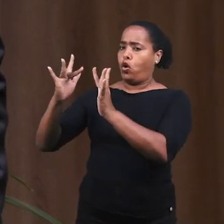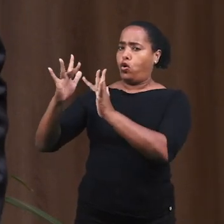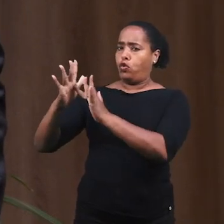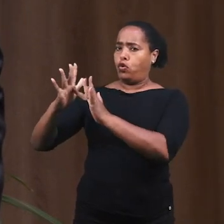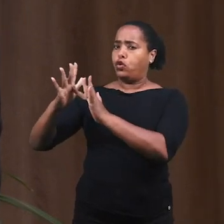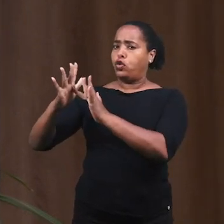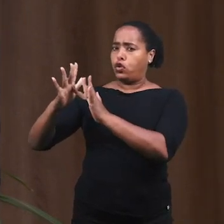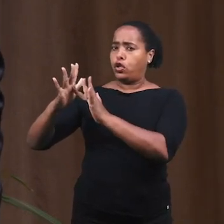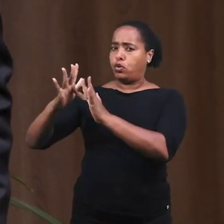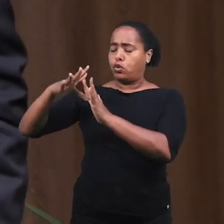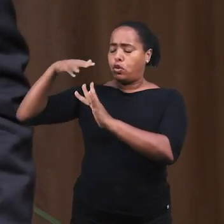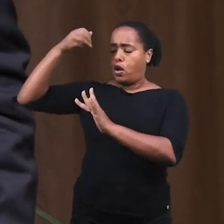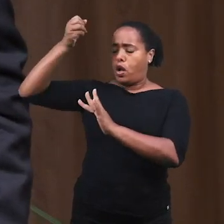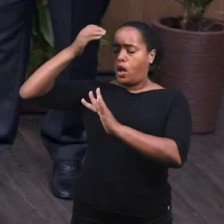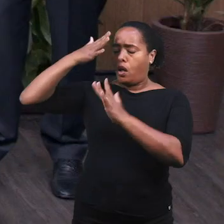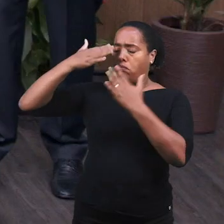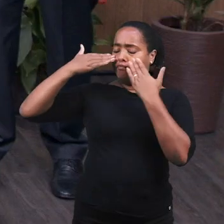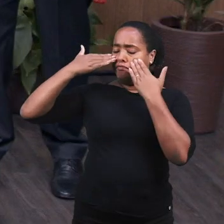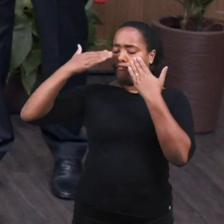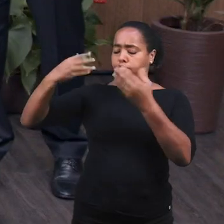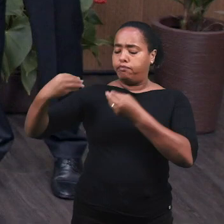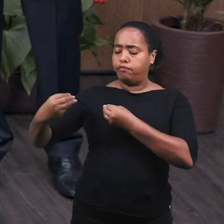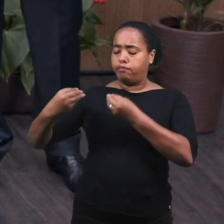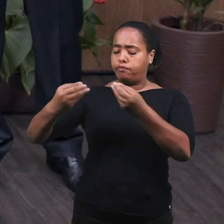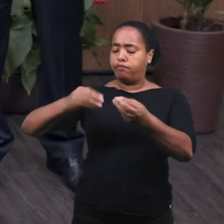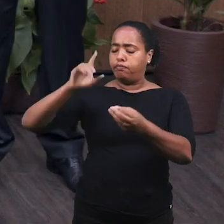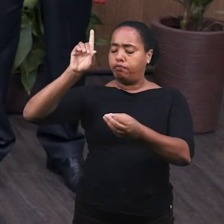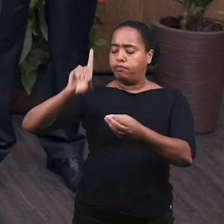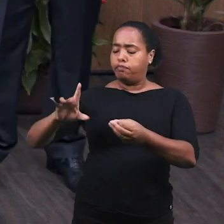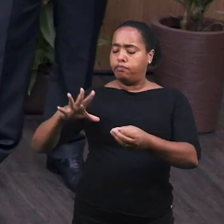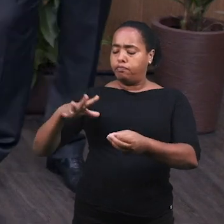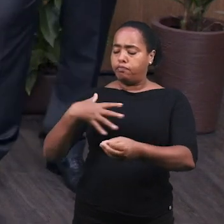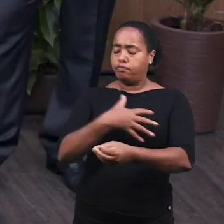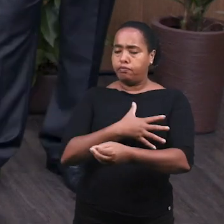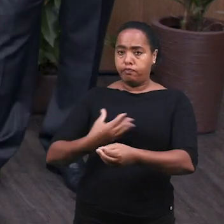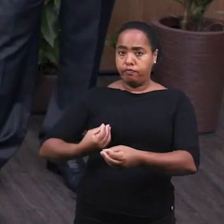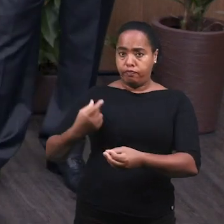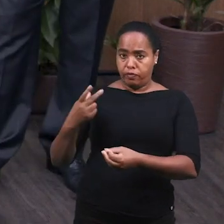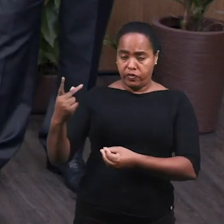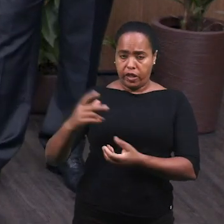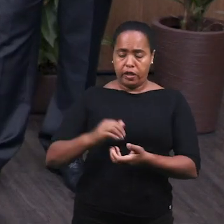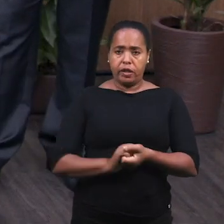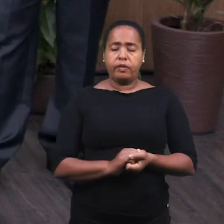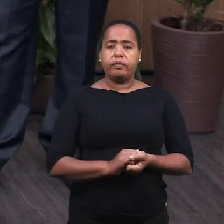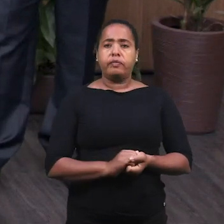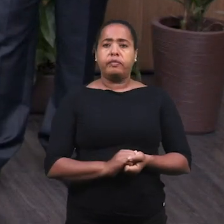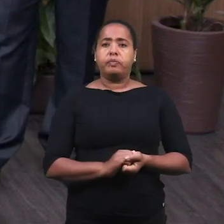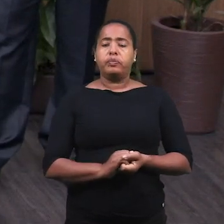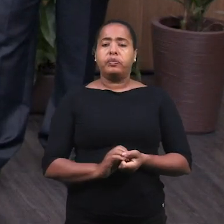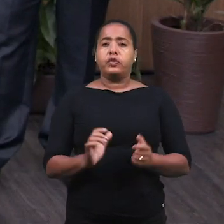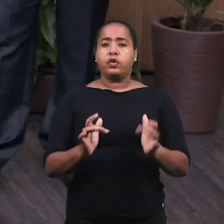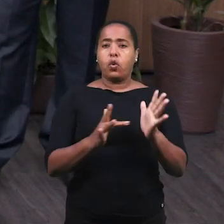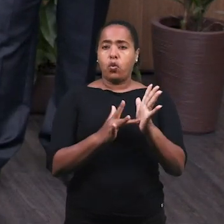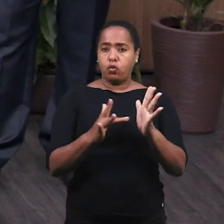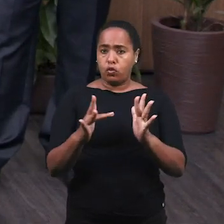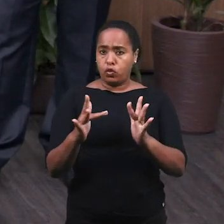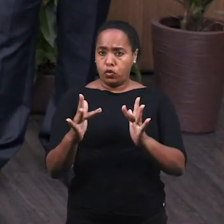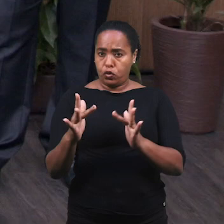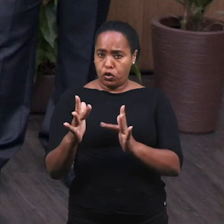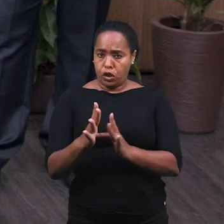открытого, который дает вечную жизнь, который дает спасение. Иисус, которого мы считаем